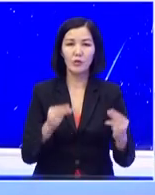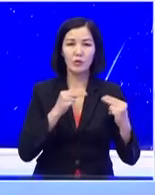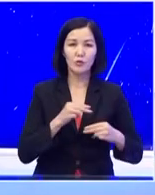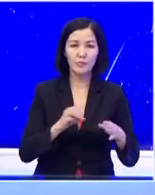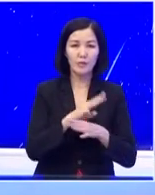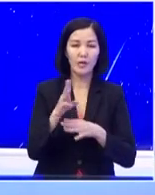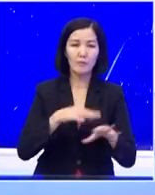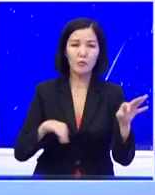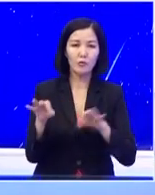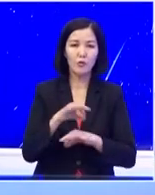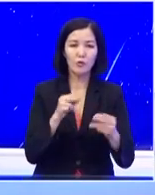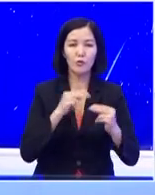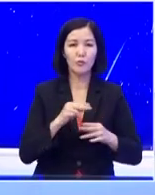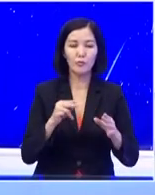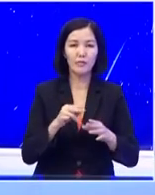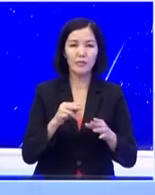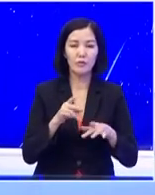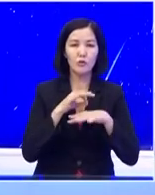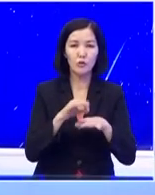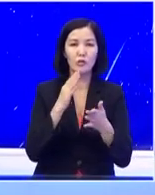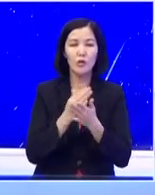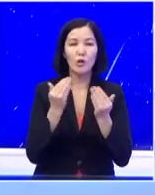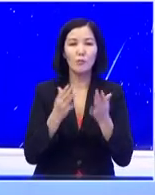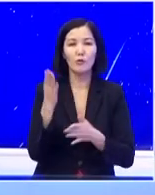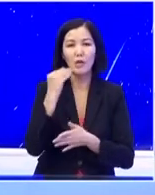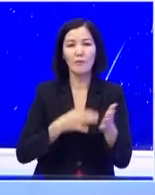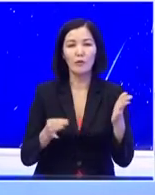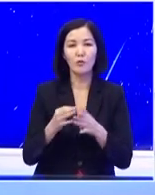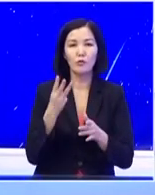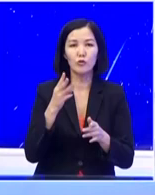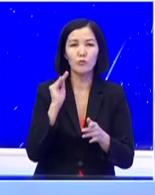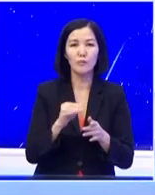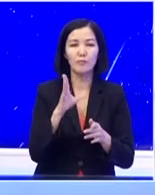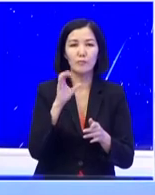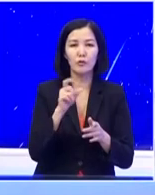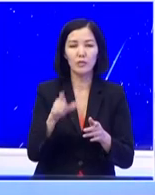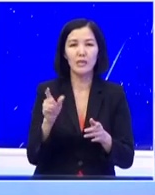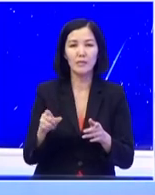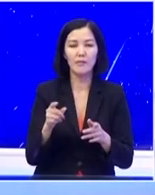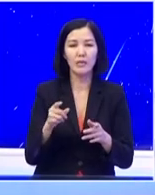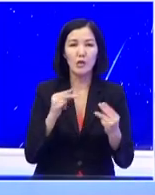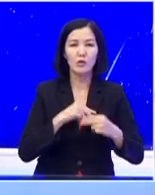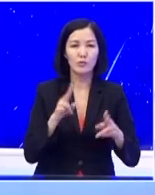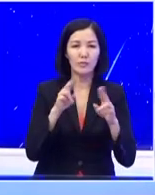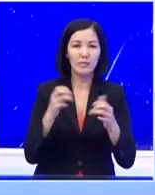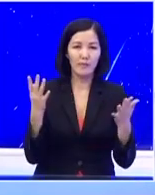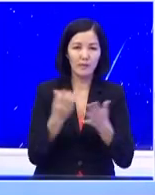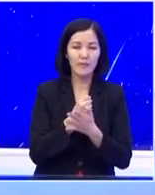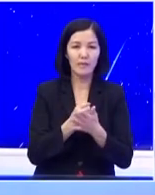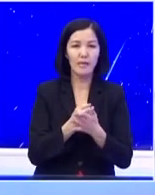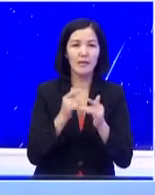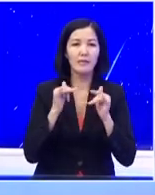Жұмыспен қамтудың жол картасы жұмыс үстінде. Бүгінде Алматы облысында 3,5 мыңға жуық азамат екі қолға бір күрек